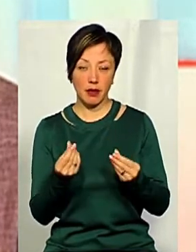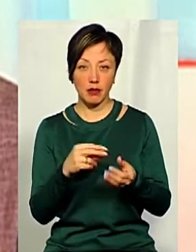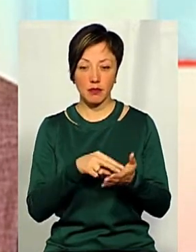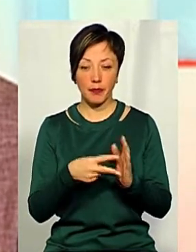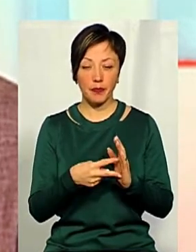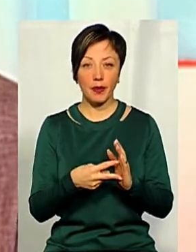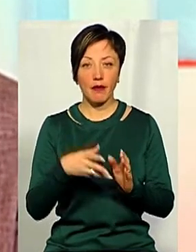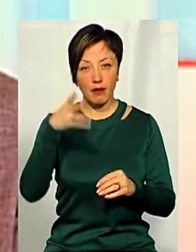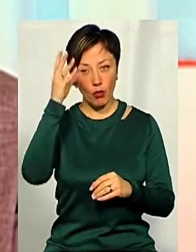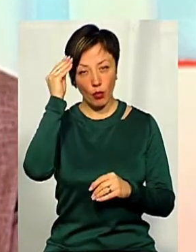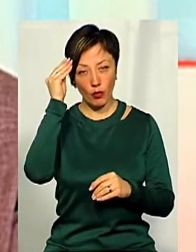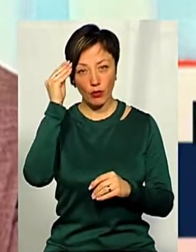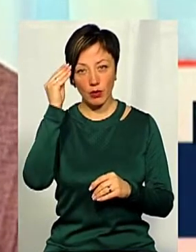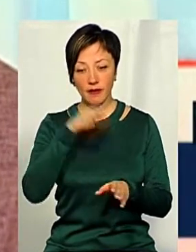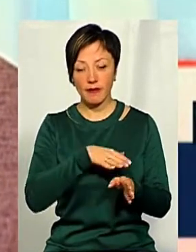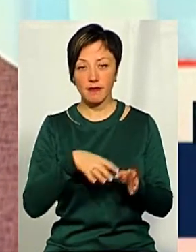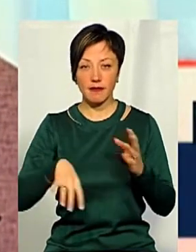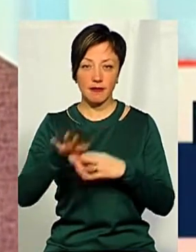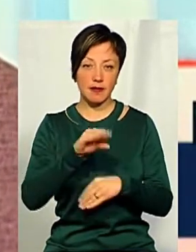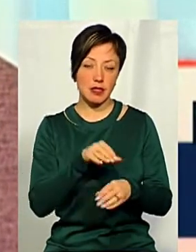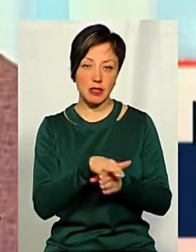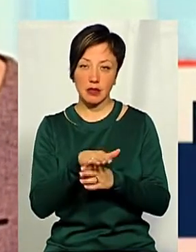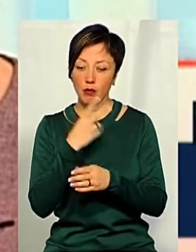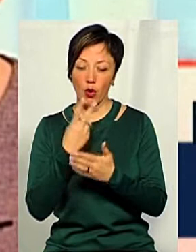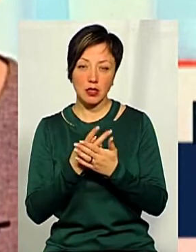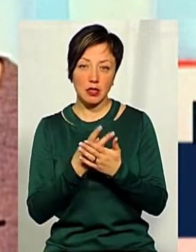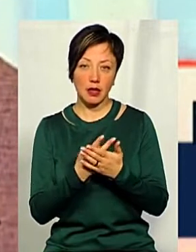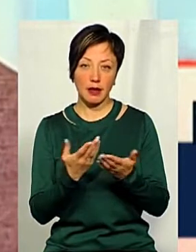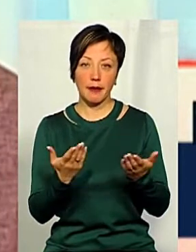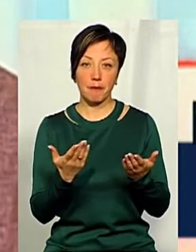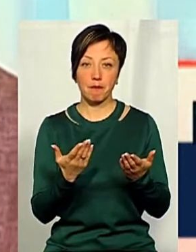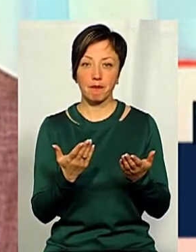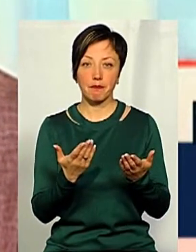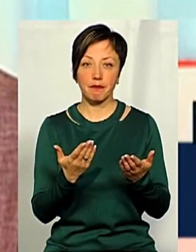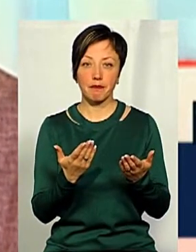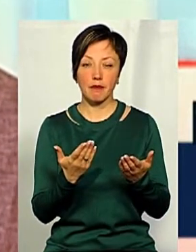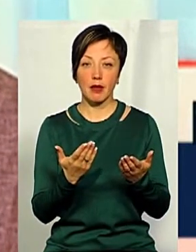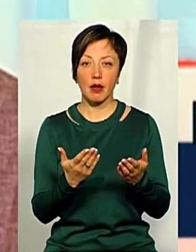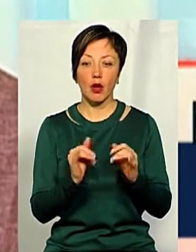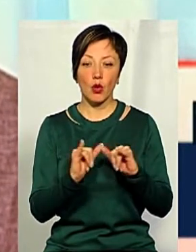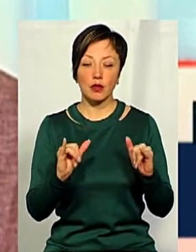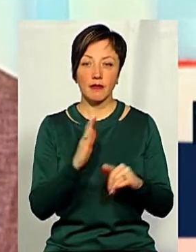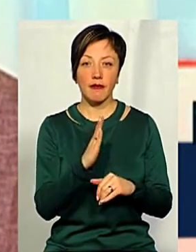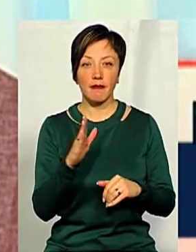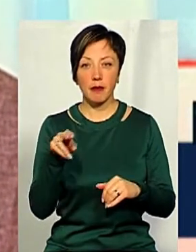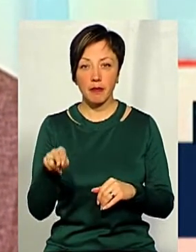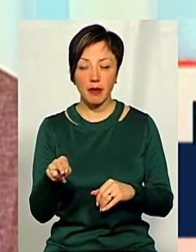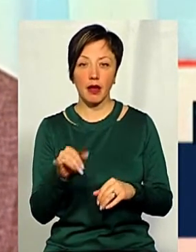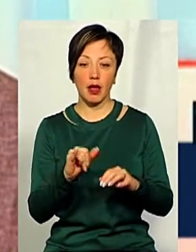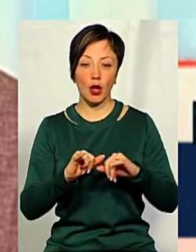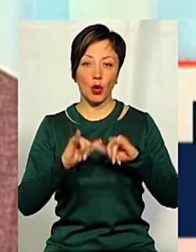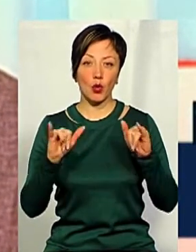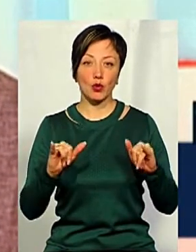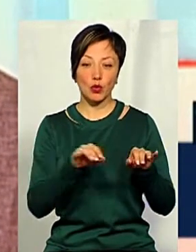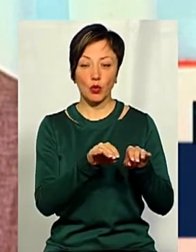враховує абсолютно всі показники, і теоретичний прогноз росту ВВП країни, і росту курсу долара,